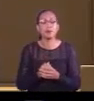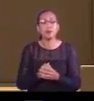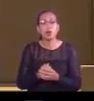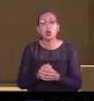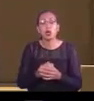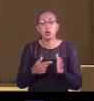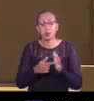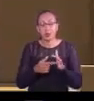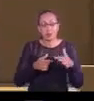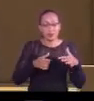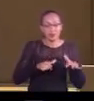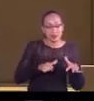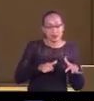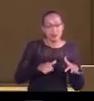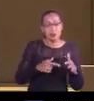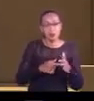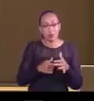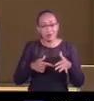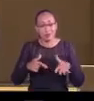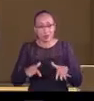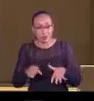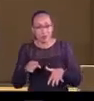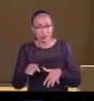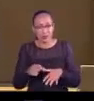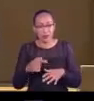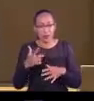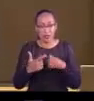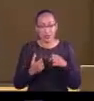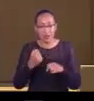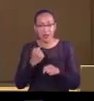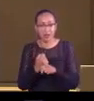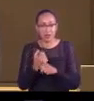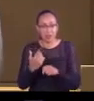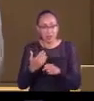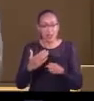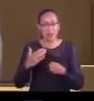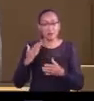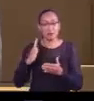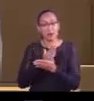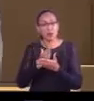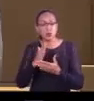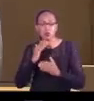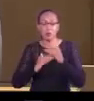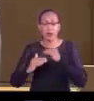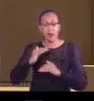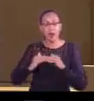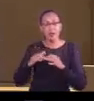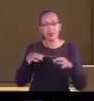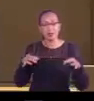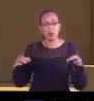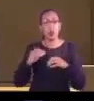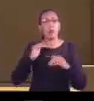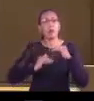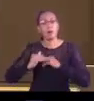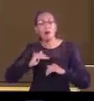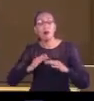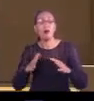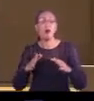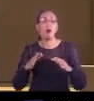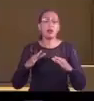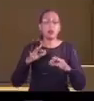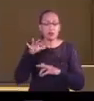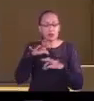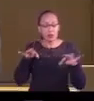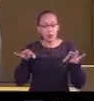2016-2017 ont été les 2 années d'élaboration des schémas territoriaux, des plans territoriaux pluriannuels